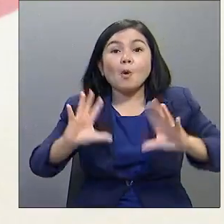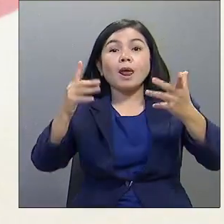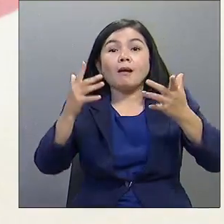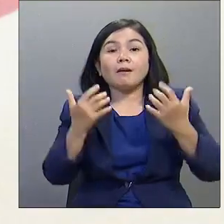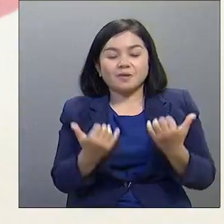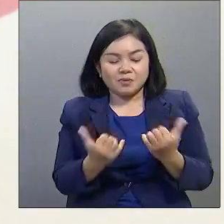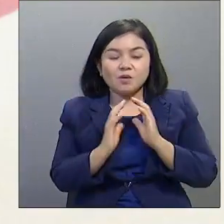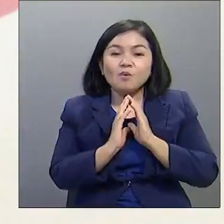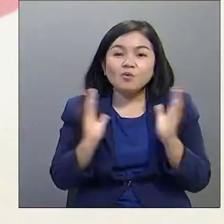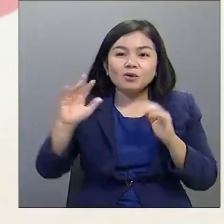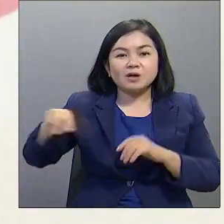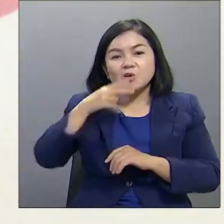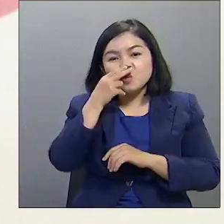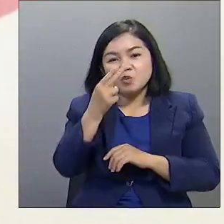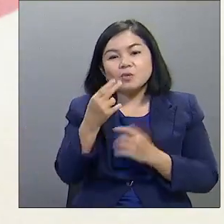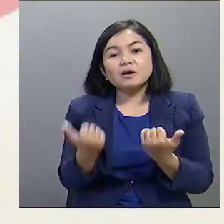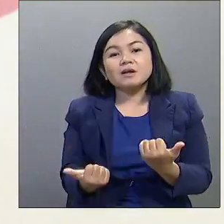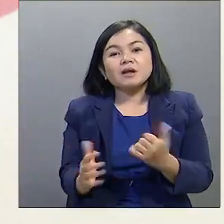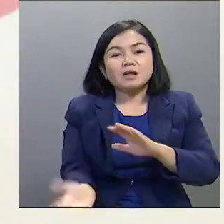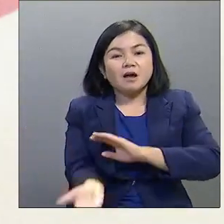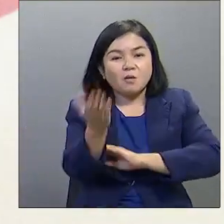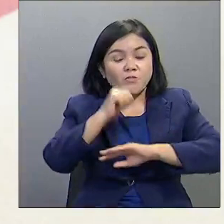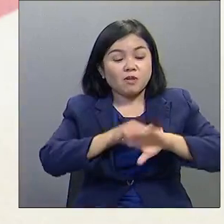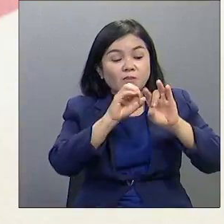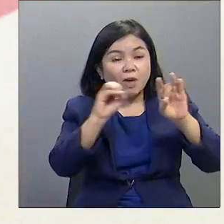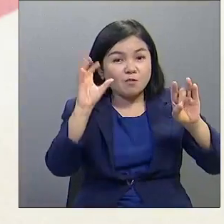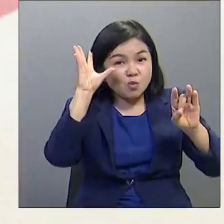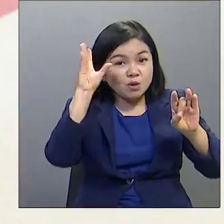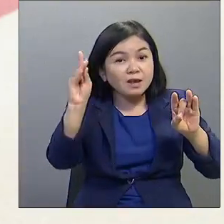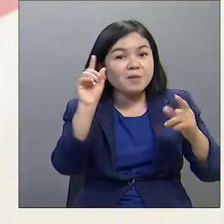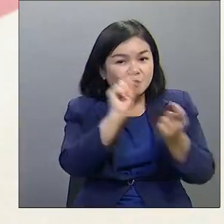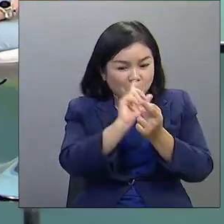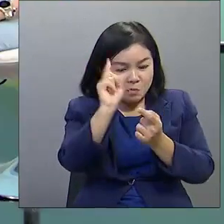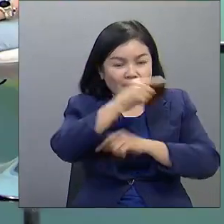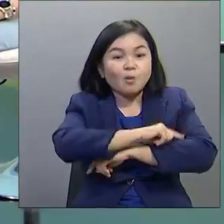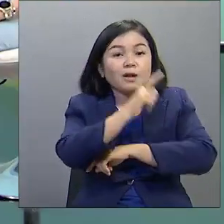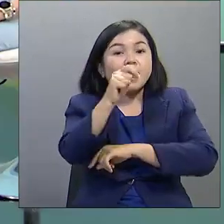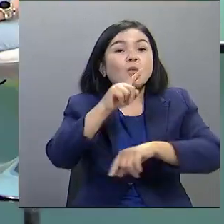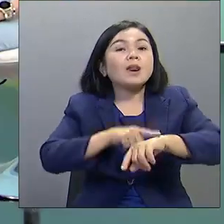ครับขอบคุณทุกการติดตามที่ติดตามกันเรามาตั้งแต่8โมงเช้าพรุ่งนี้วันอังคารกลับมาเจอกันเวลาเดิมครับเร